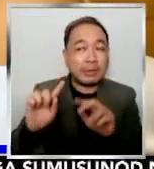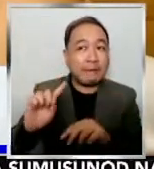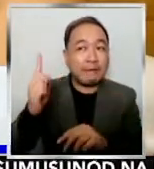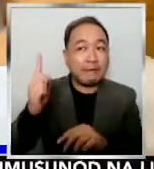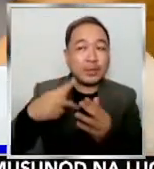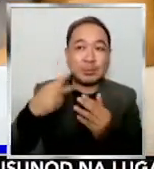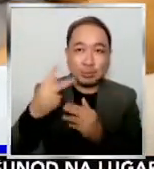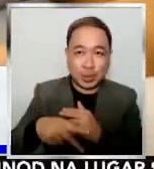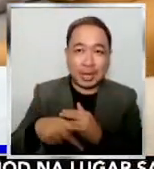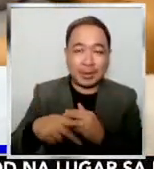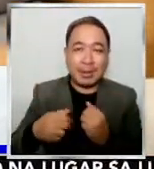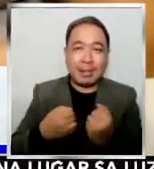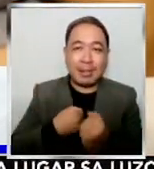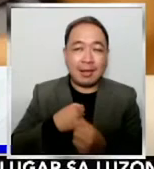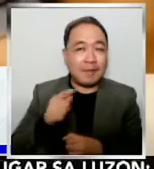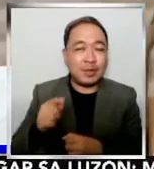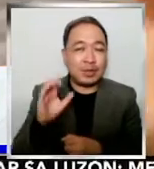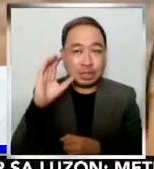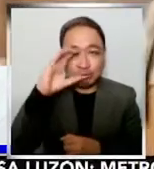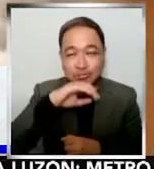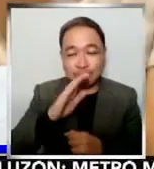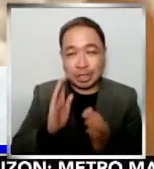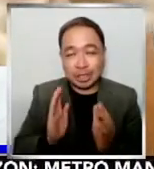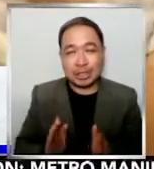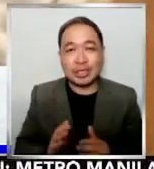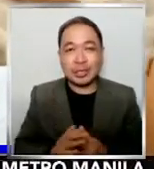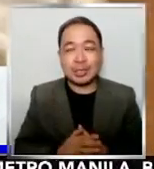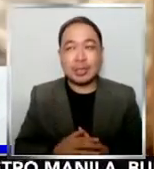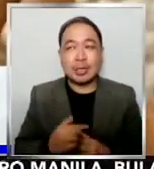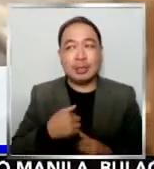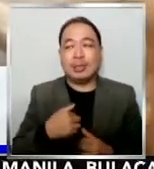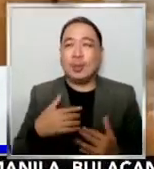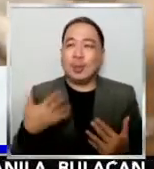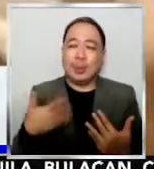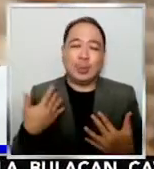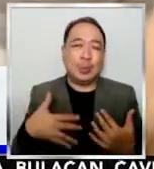inilabutan ako. Nakaka-proud!